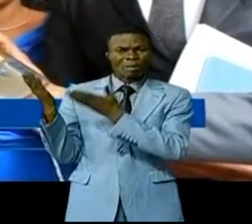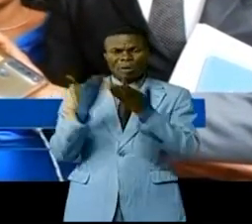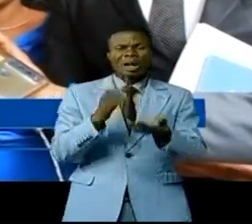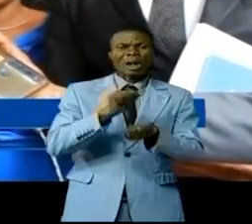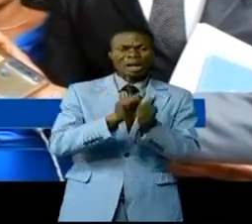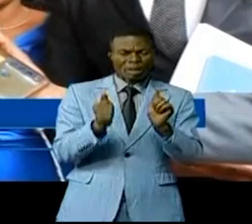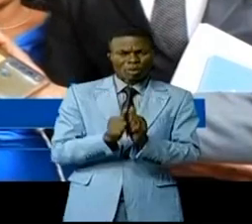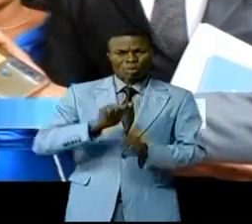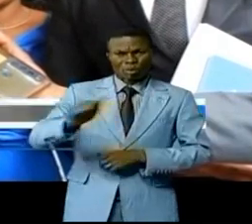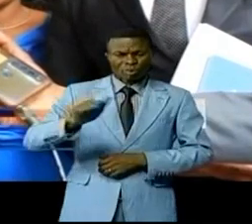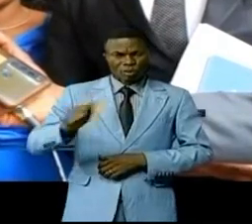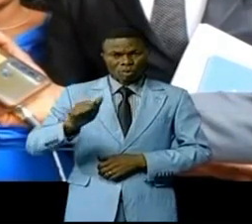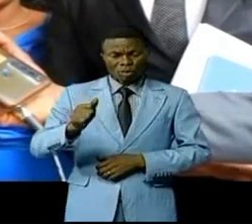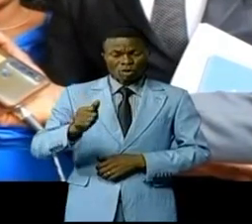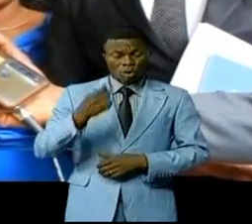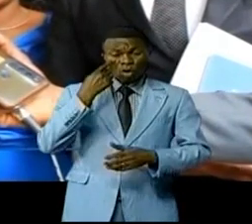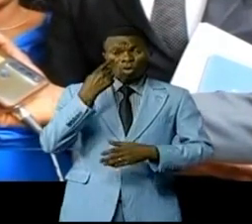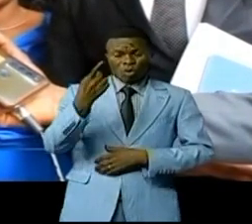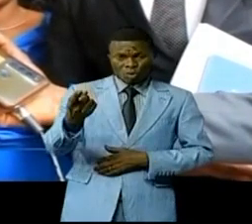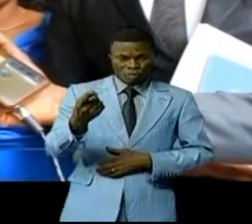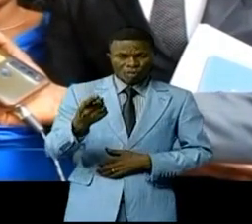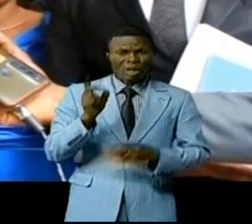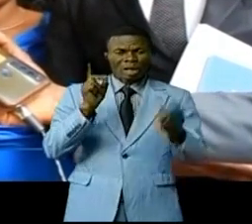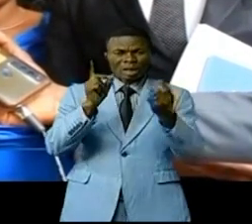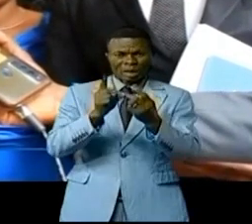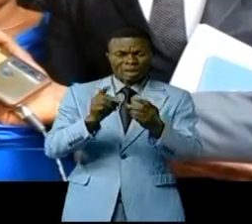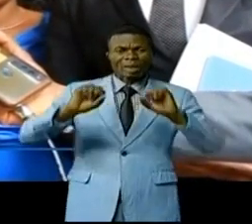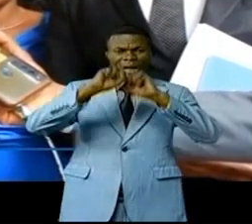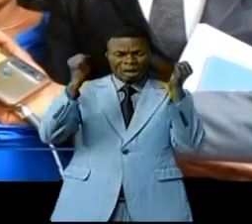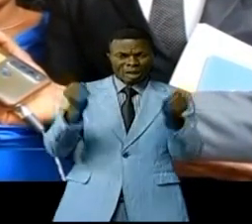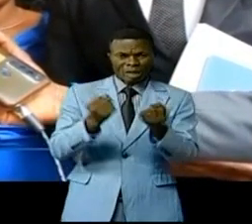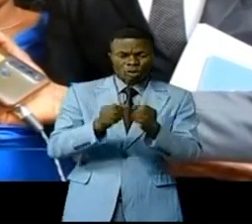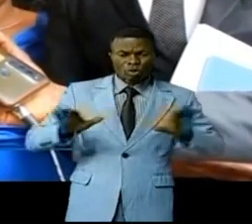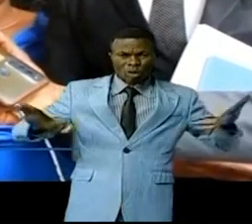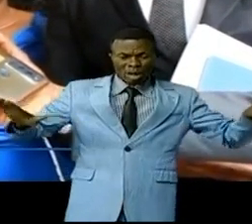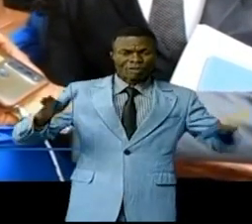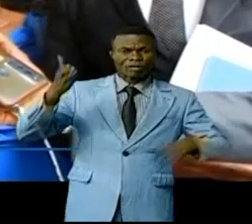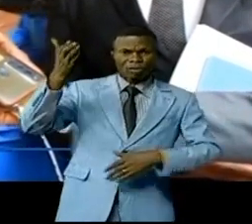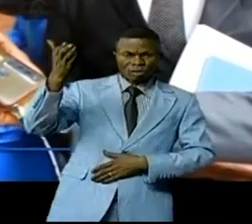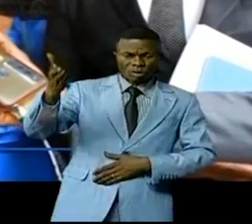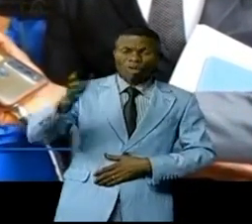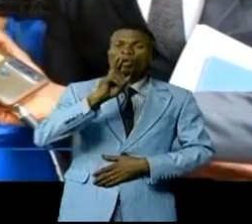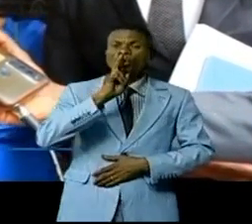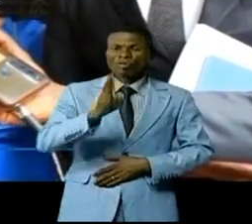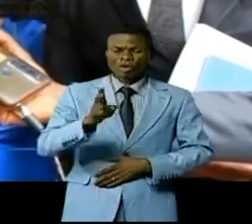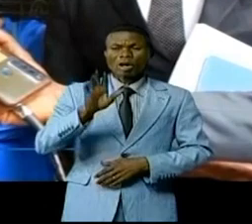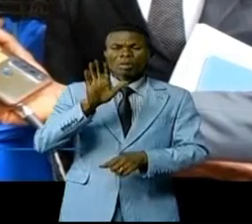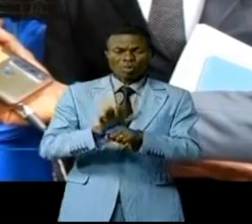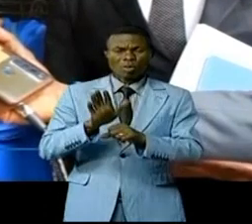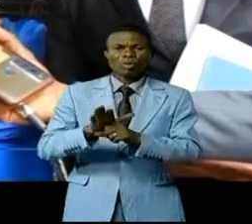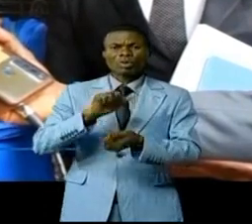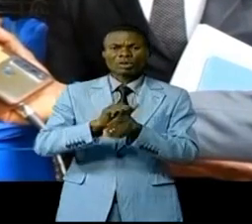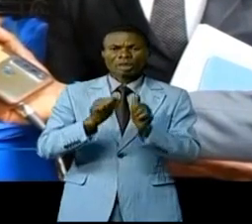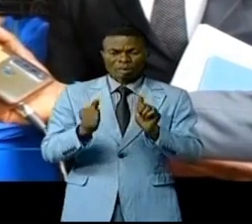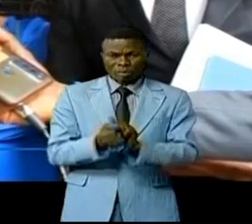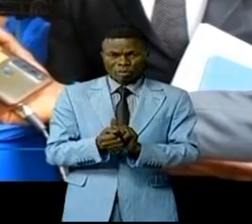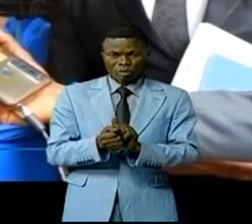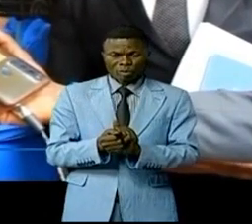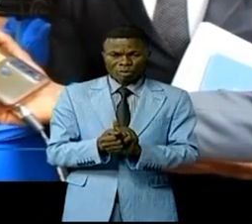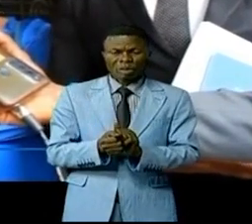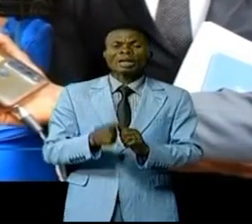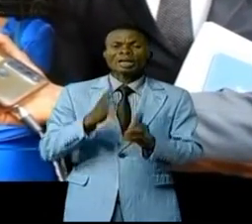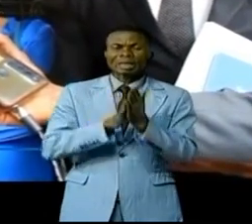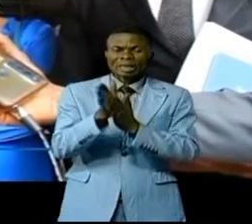structurels qu'on rencontre à la RVA. C'est vrai, il y a donc des questions qui ont porté sur les